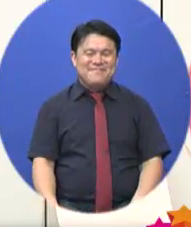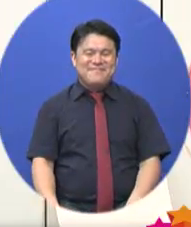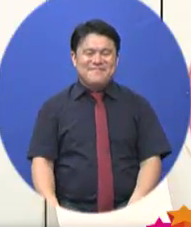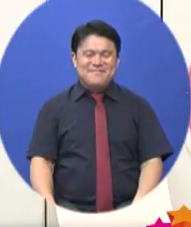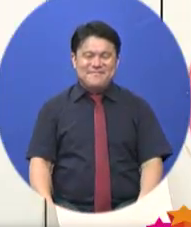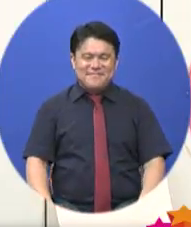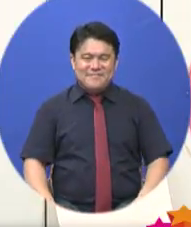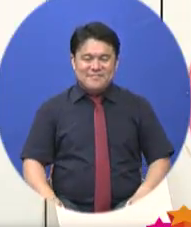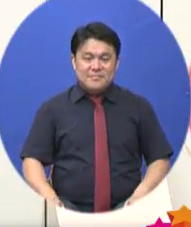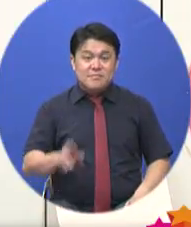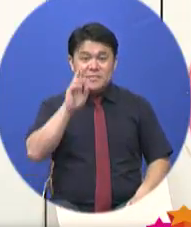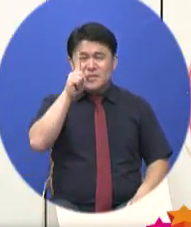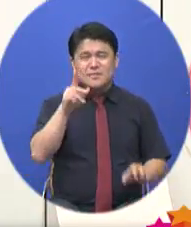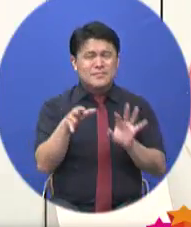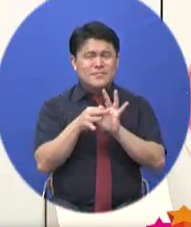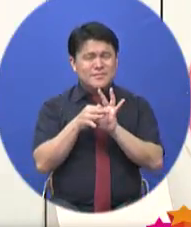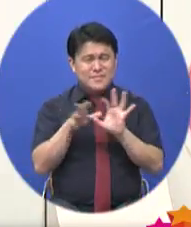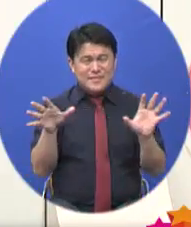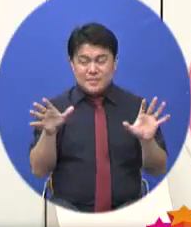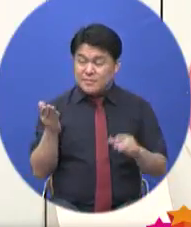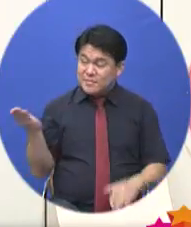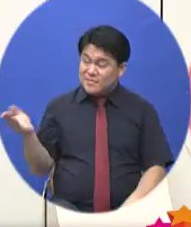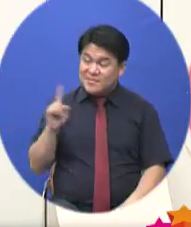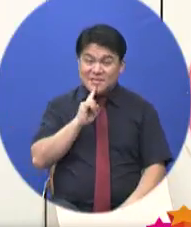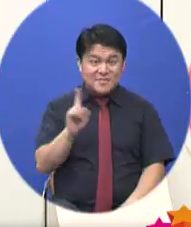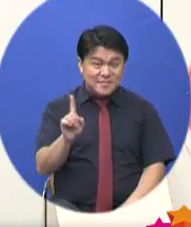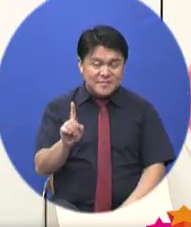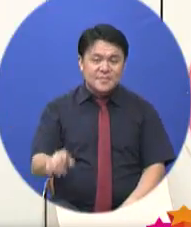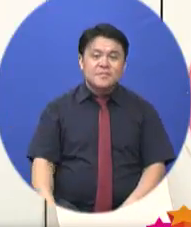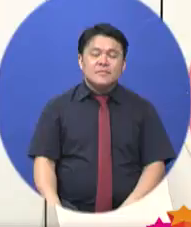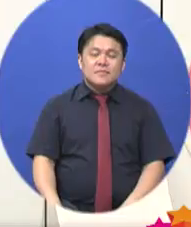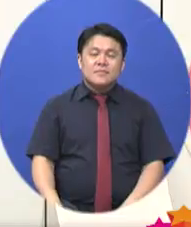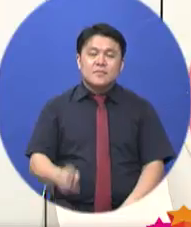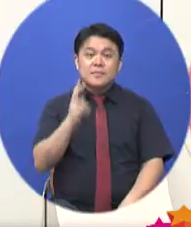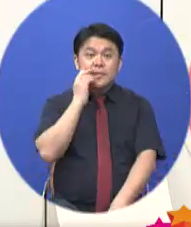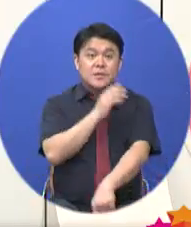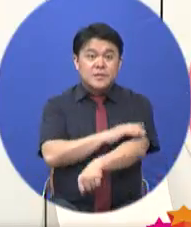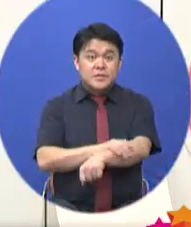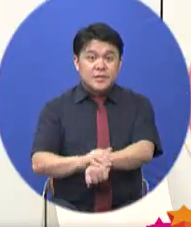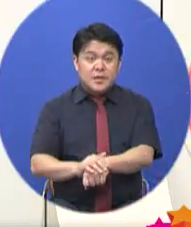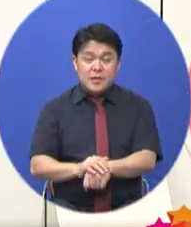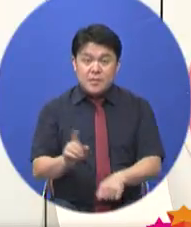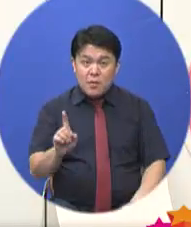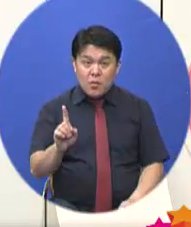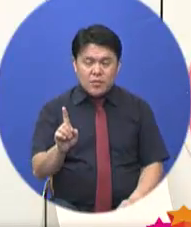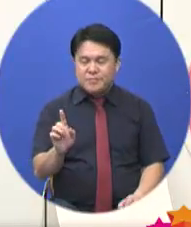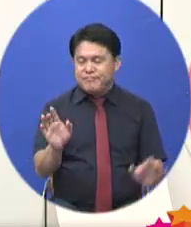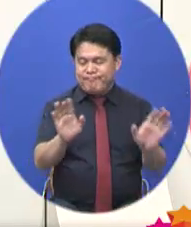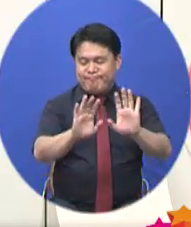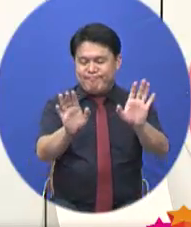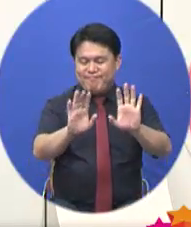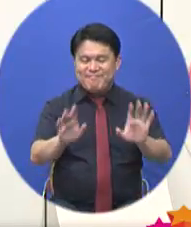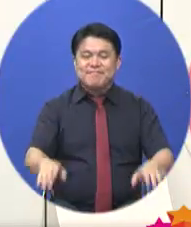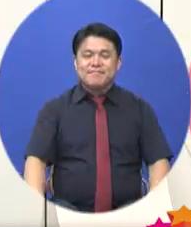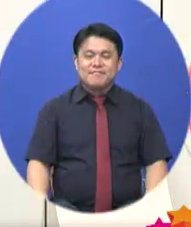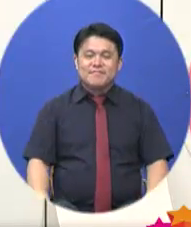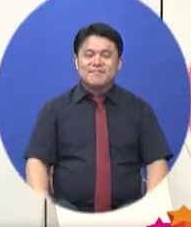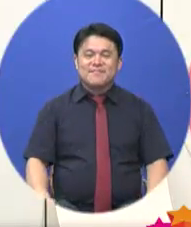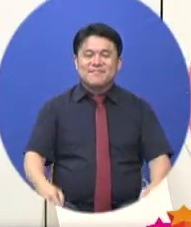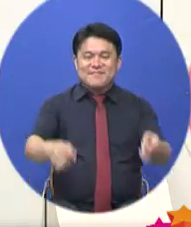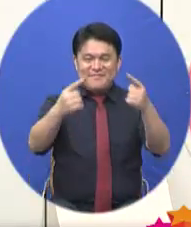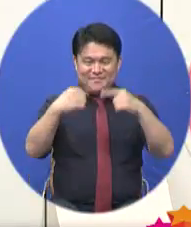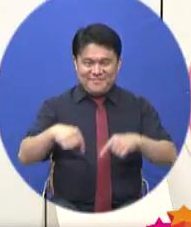네, 틀리시면 어떻습니까? 김용만 선생님 말씀하신 대로 뭐 꼭 잘 부르신다는 것보다도